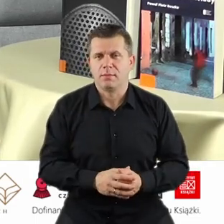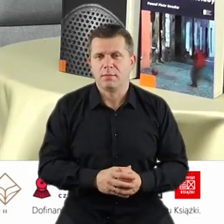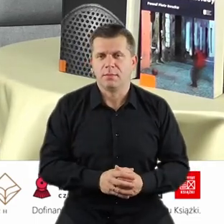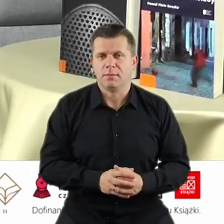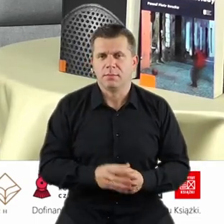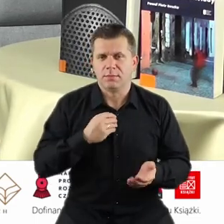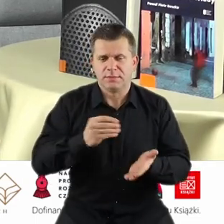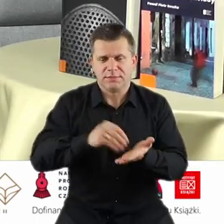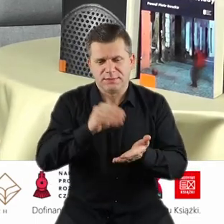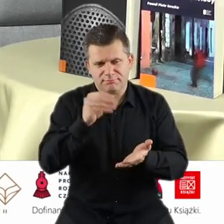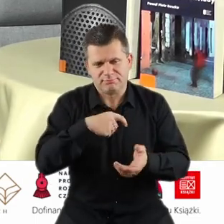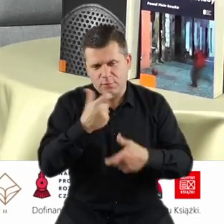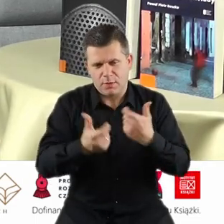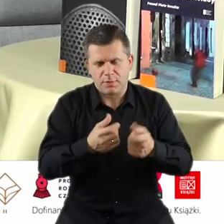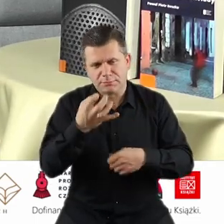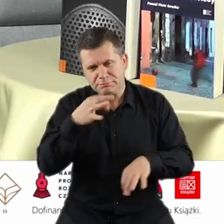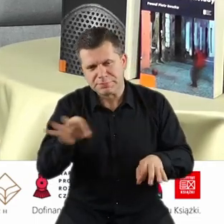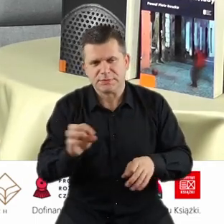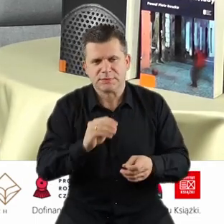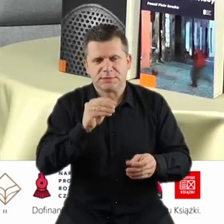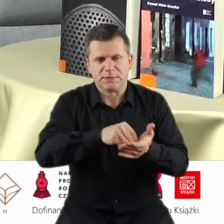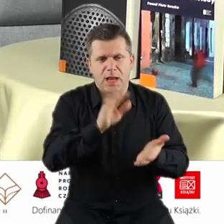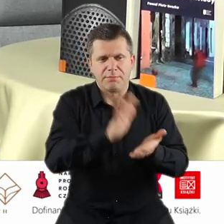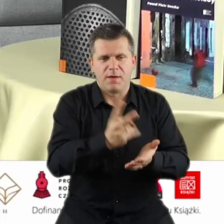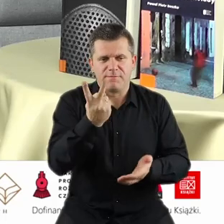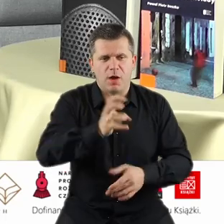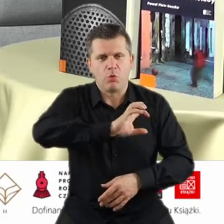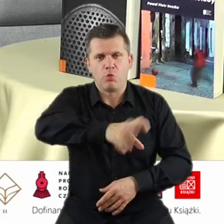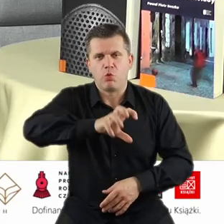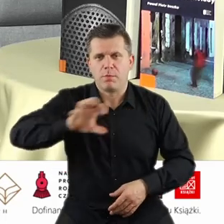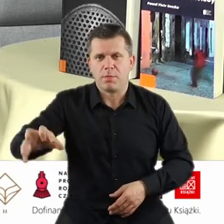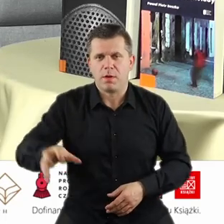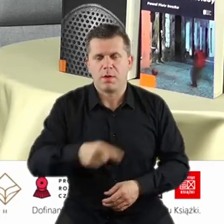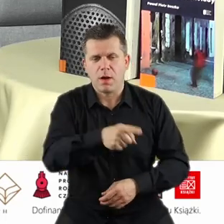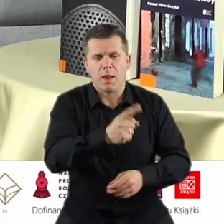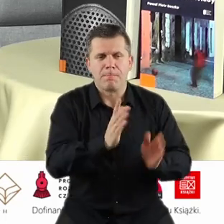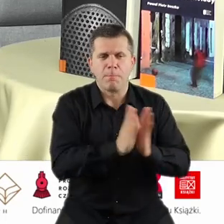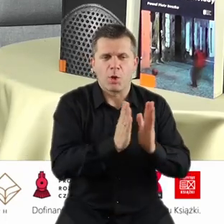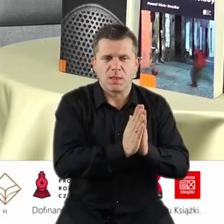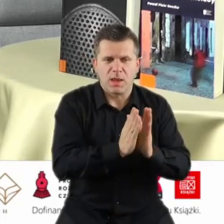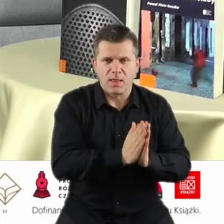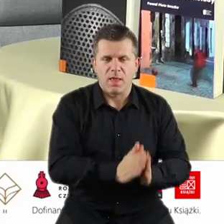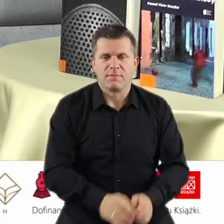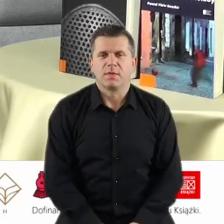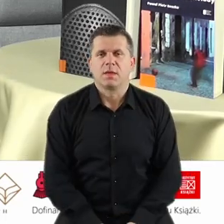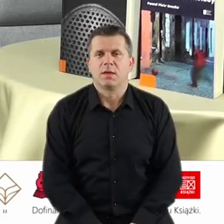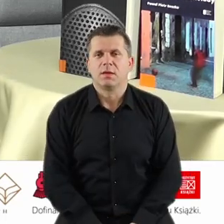i zapisałem się do dwóch grup. Jedna to była grupa modlitewna,